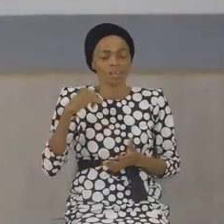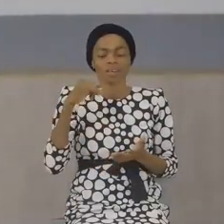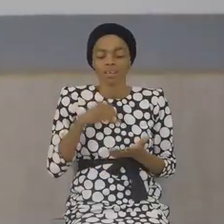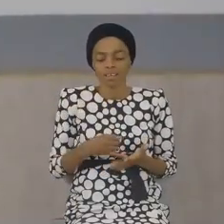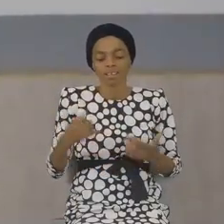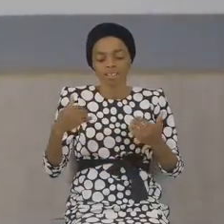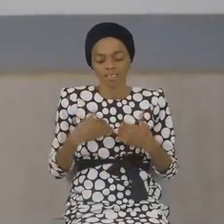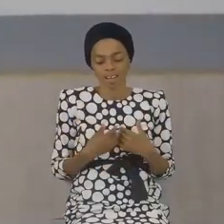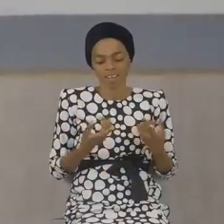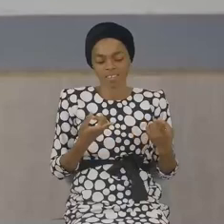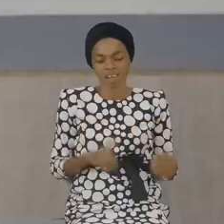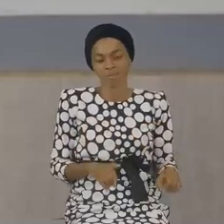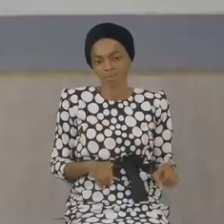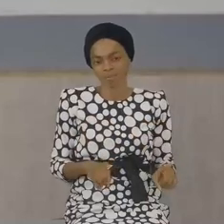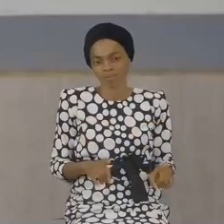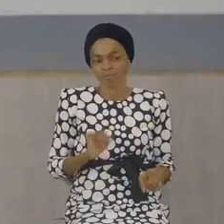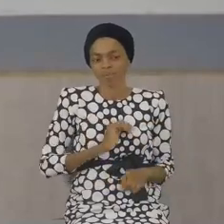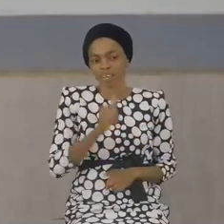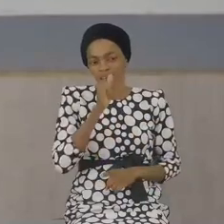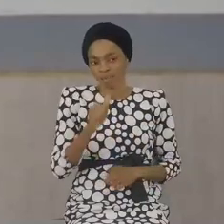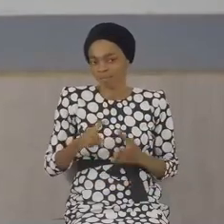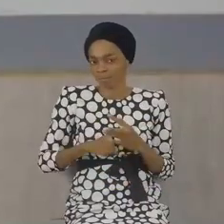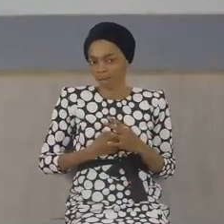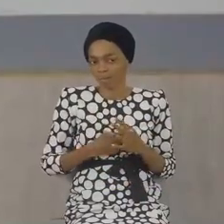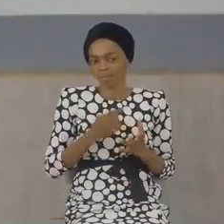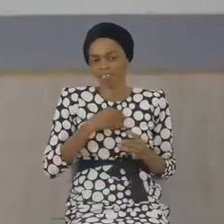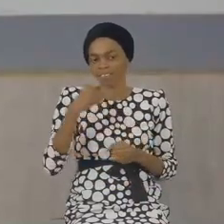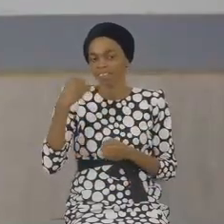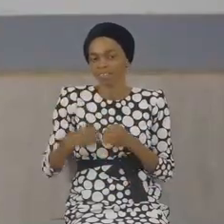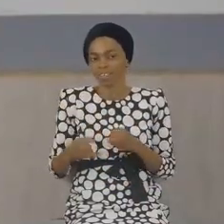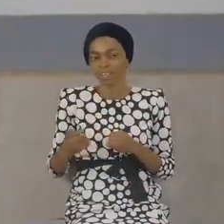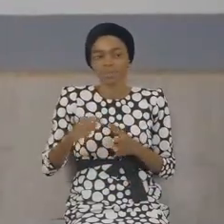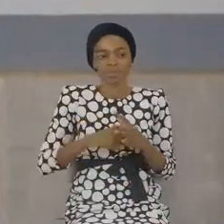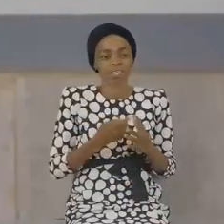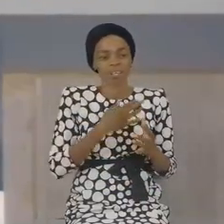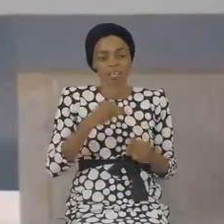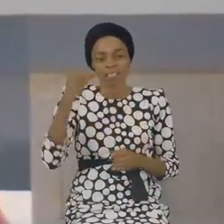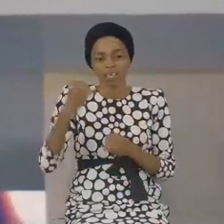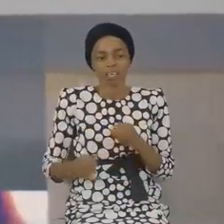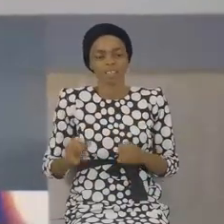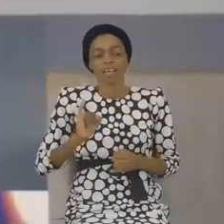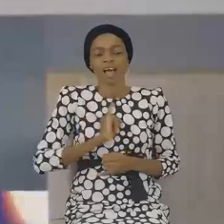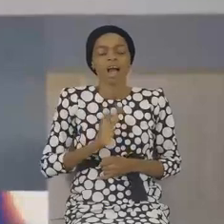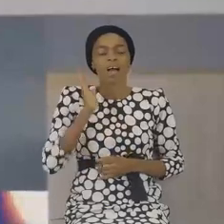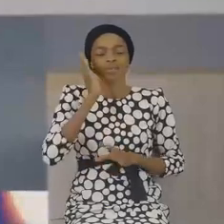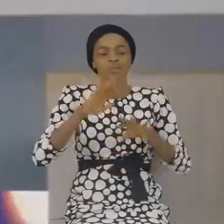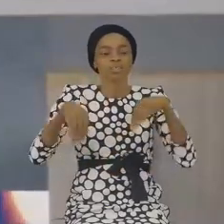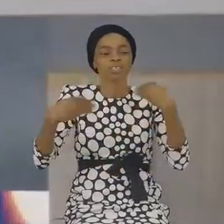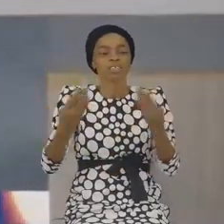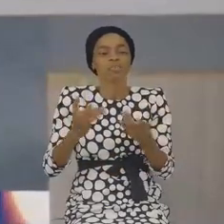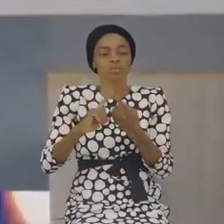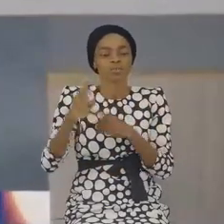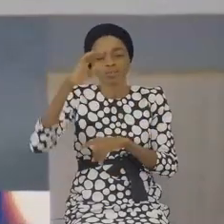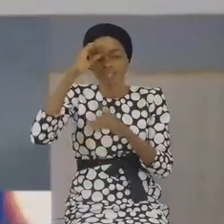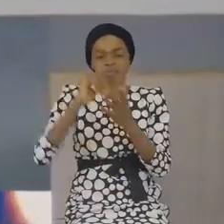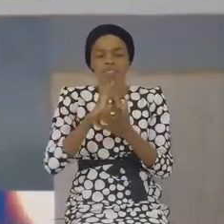c'est fait, je suis l'alpha et l'oméga, le commencement et la fin. À celui qui a soif, je donnerai